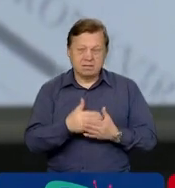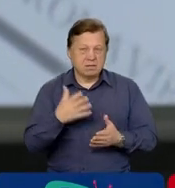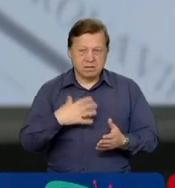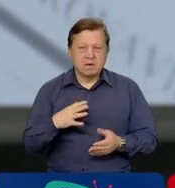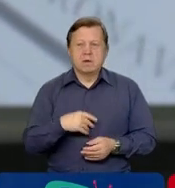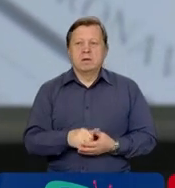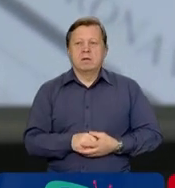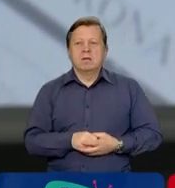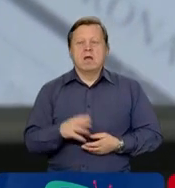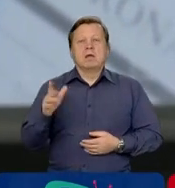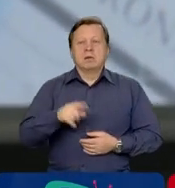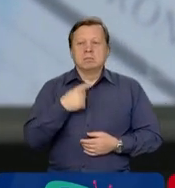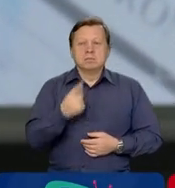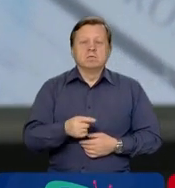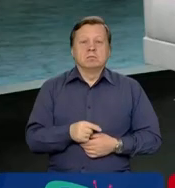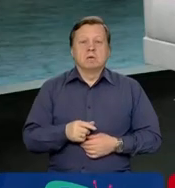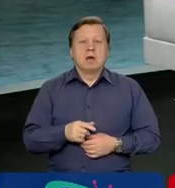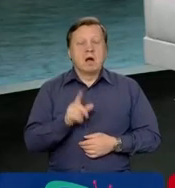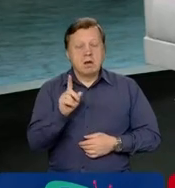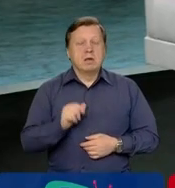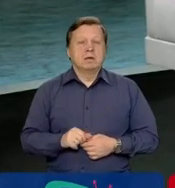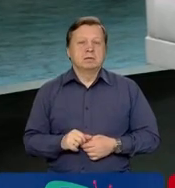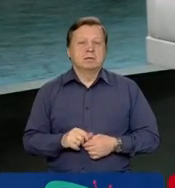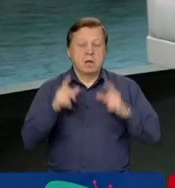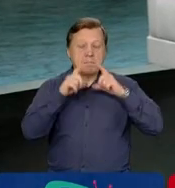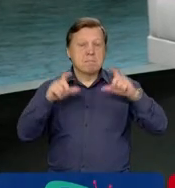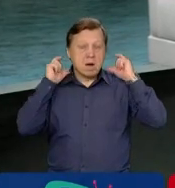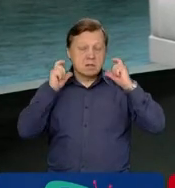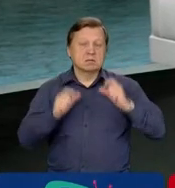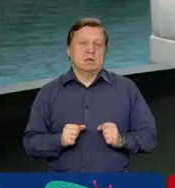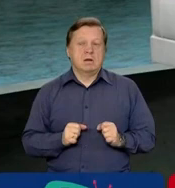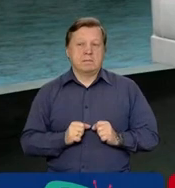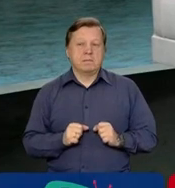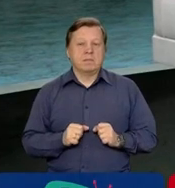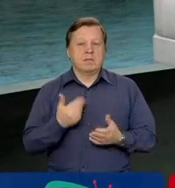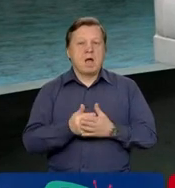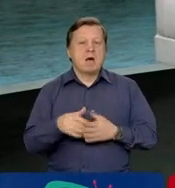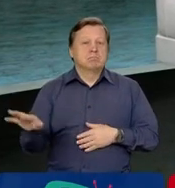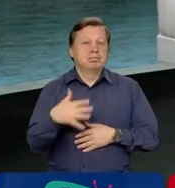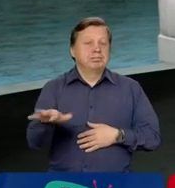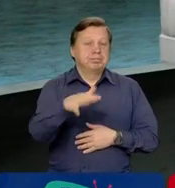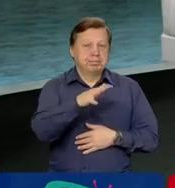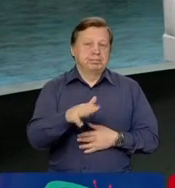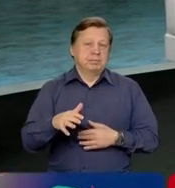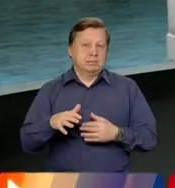że obowiązek osłaniania nosa i ust w miejscach publicznych